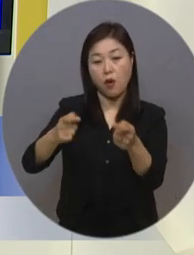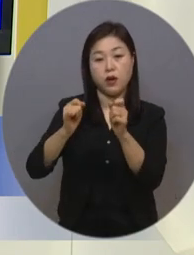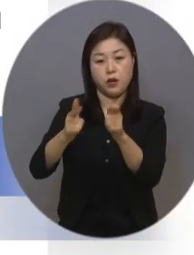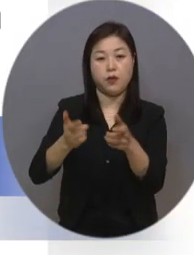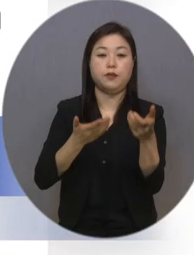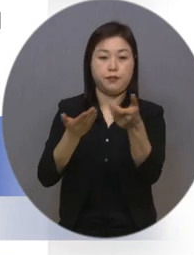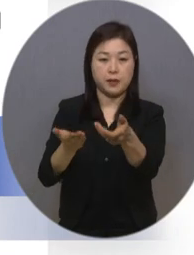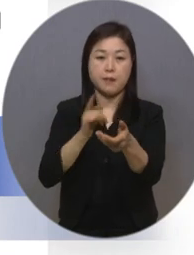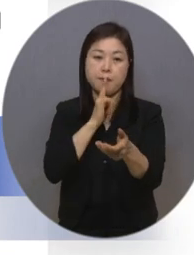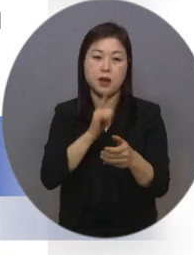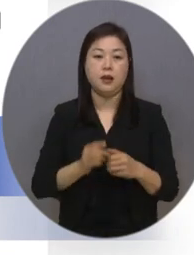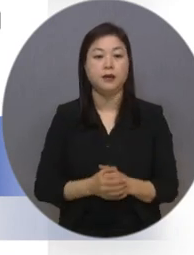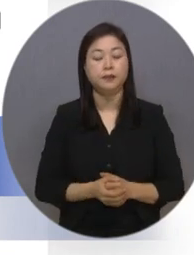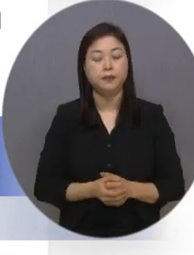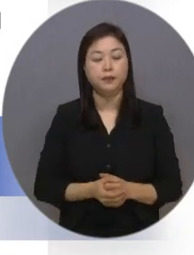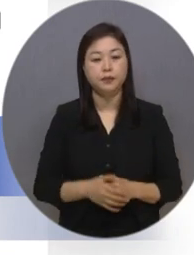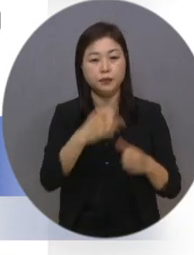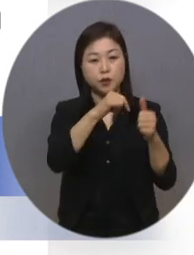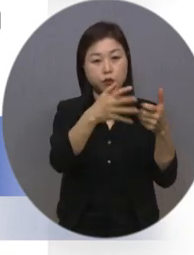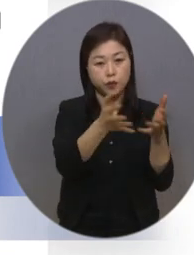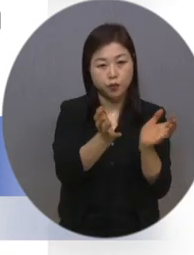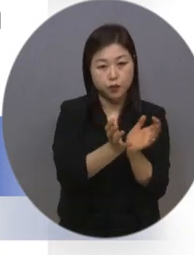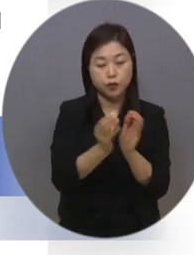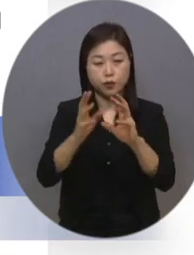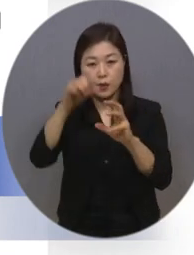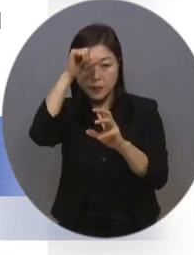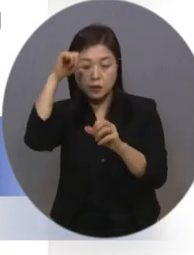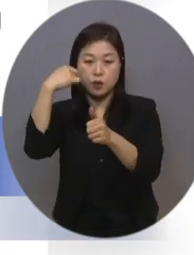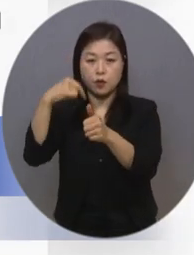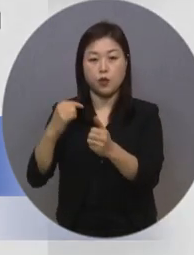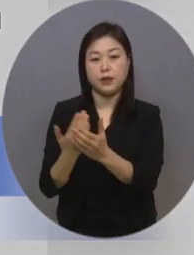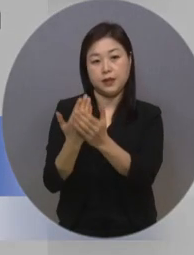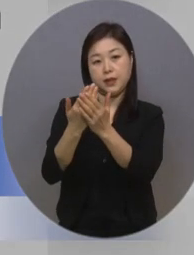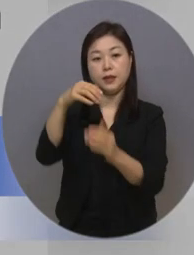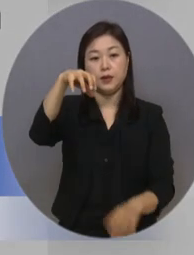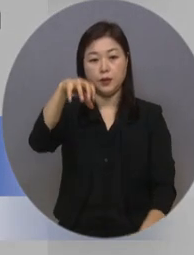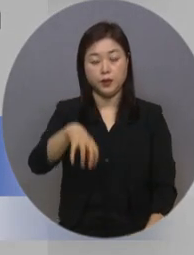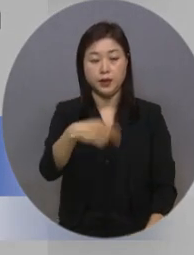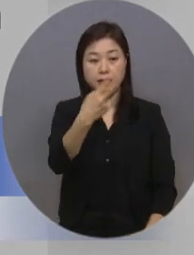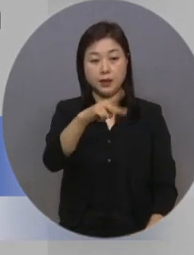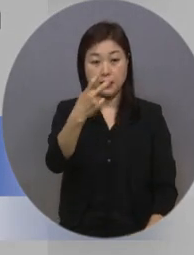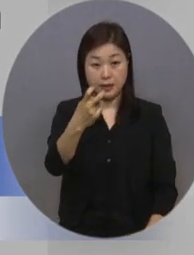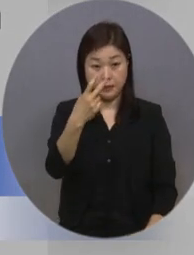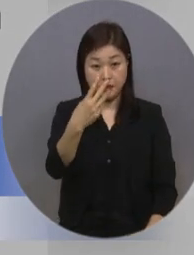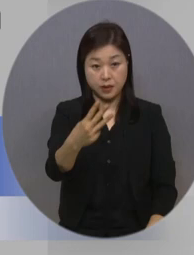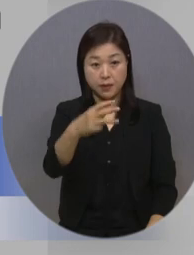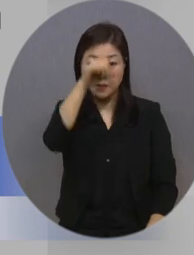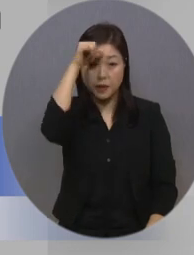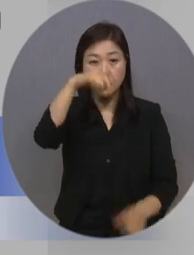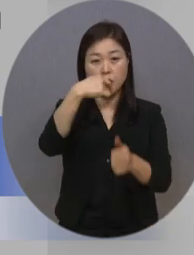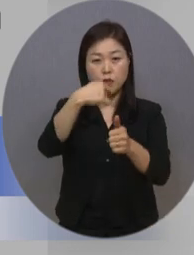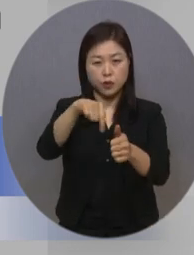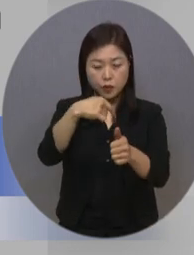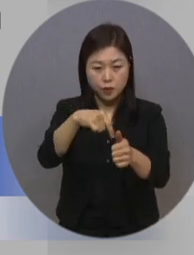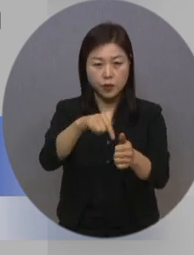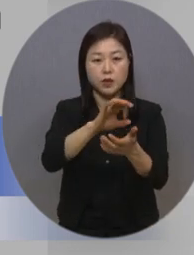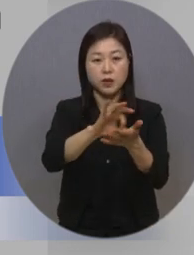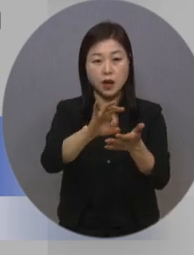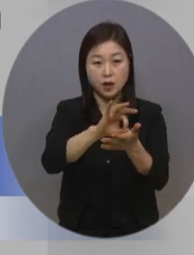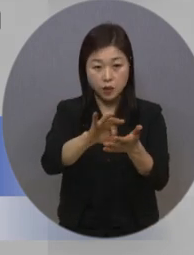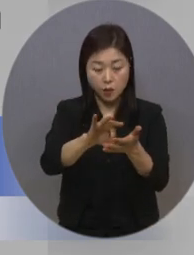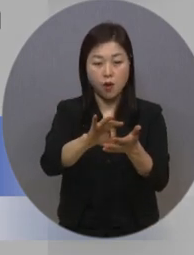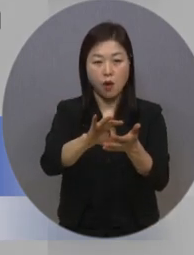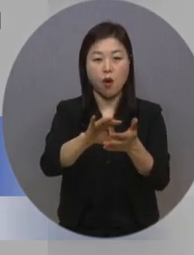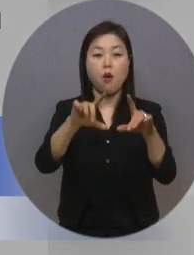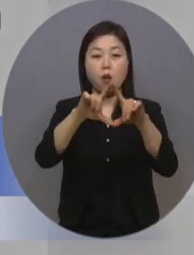밝혔습니다. 이에 따라 교육부와 국가평생교육진흥원은 2023년 평생교육 이용권 바우처